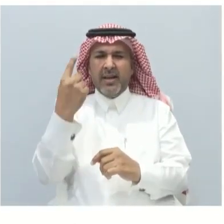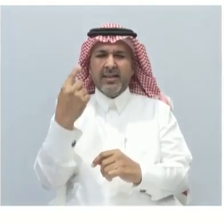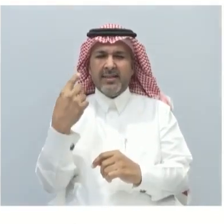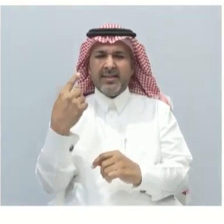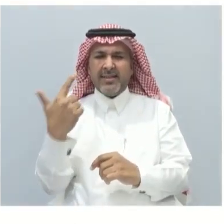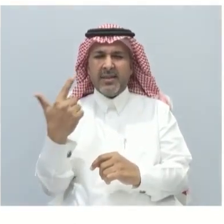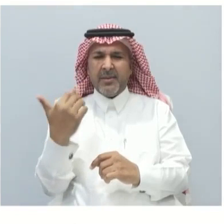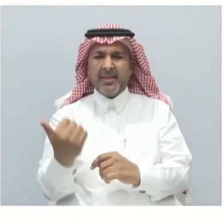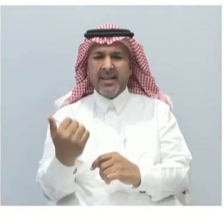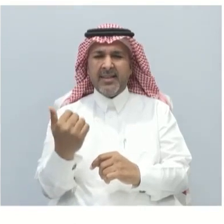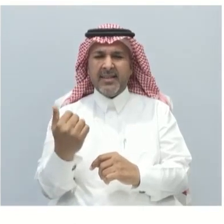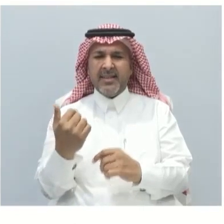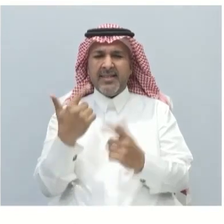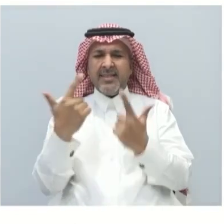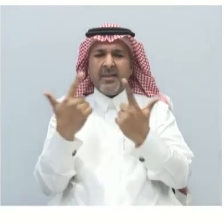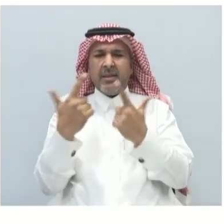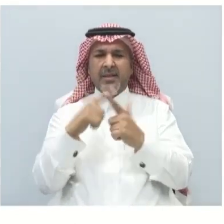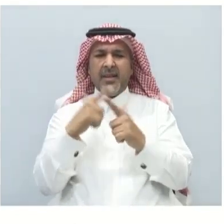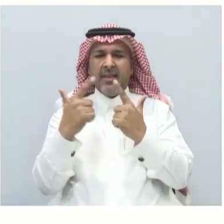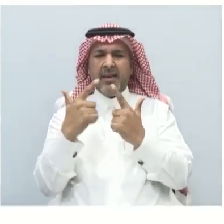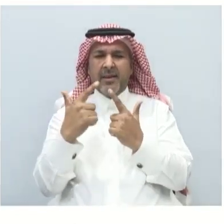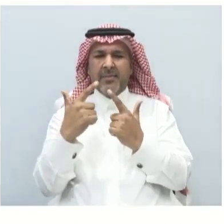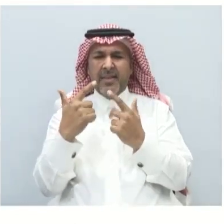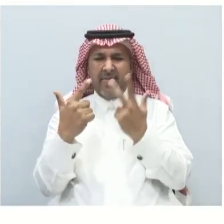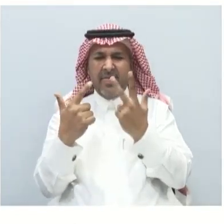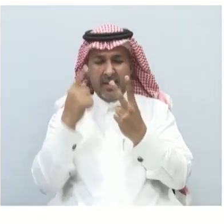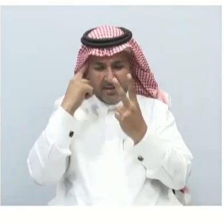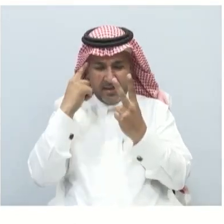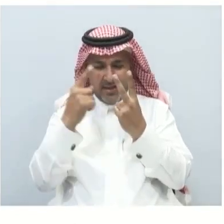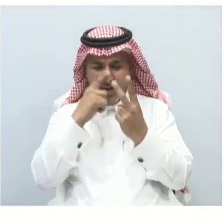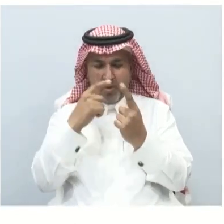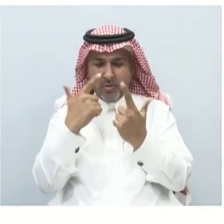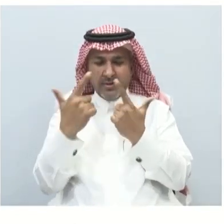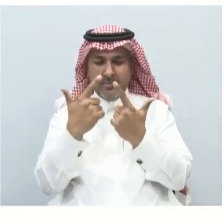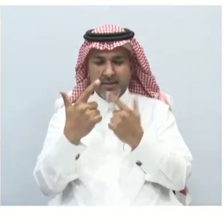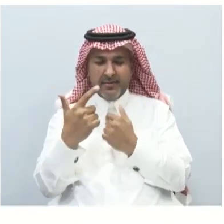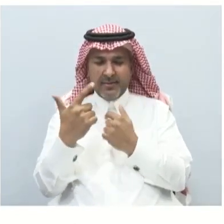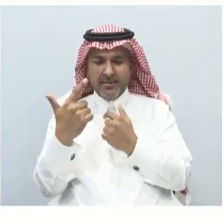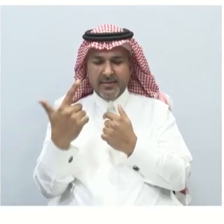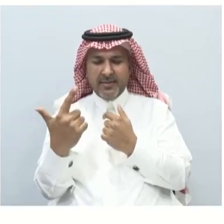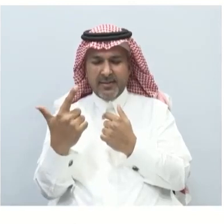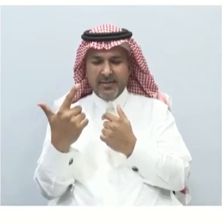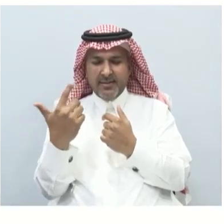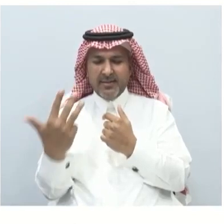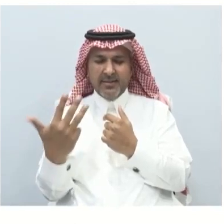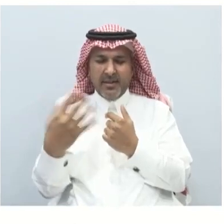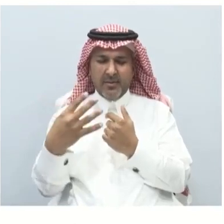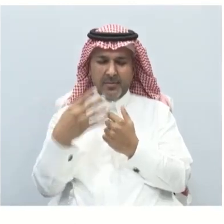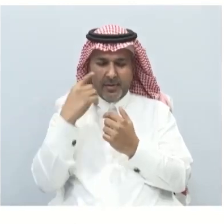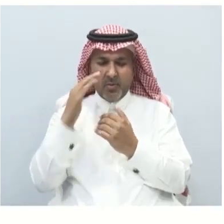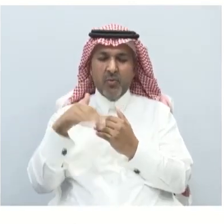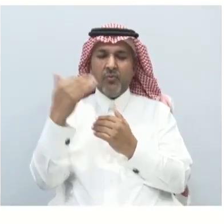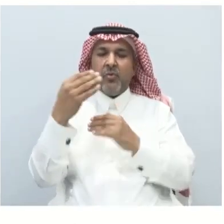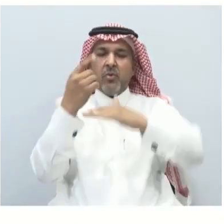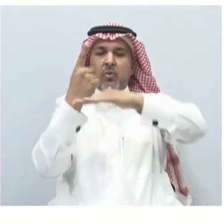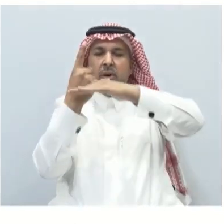اس اثنين تسعه واربعين سبعه اس سالب واحد حتصير سبع وسبعه اس سالب اثنين حتصير